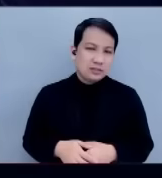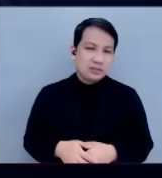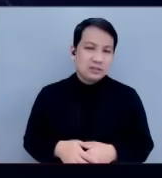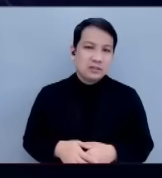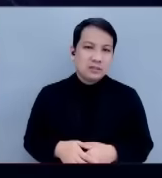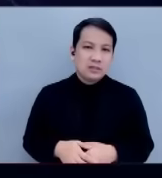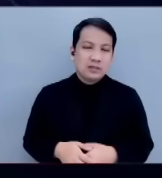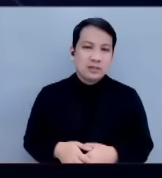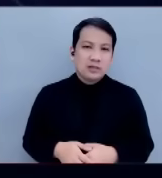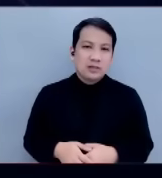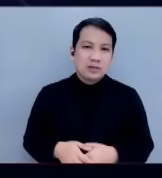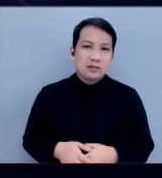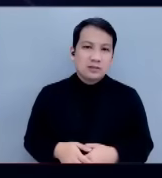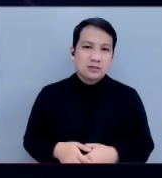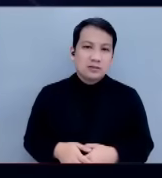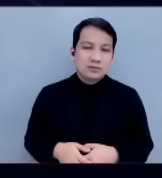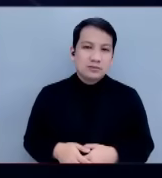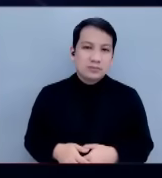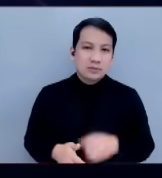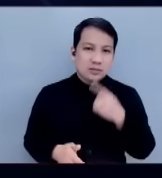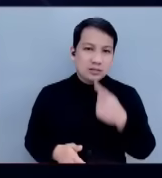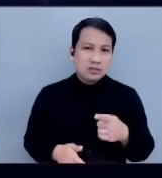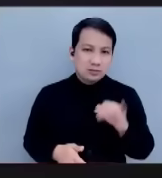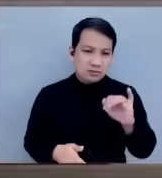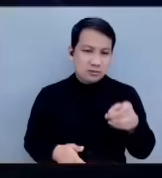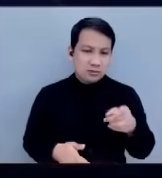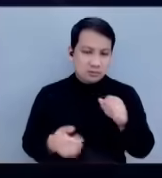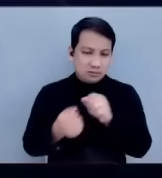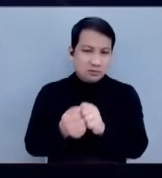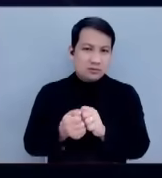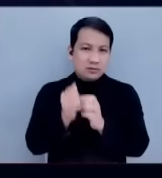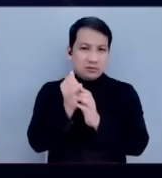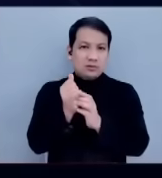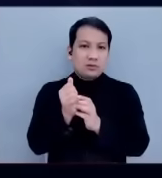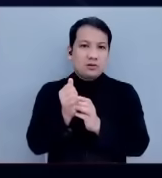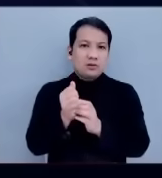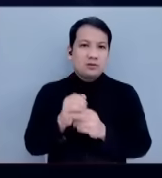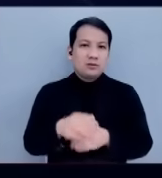Maging ang kumukuha ng video, muntik na ring madamay.